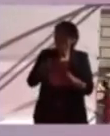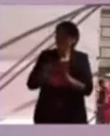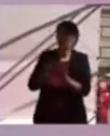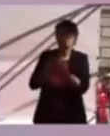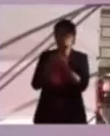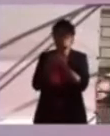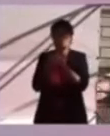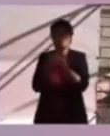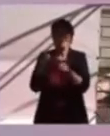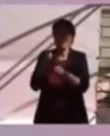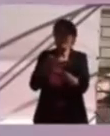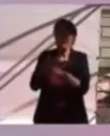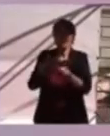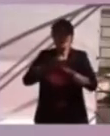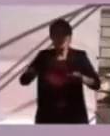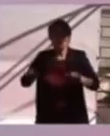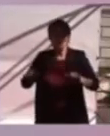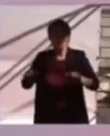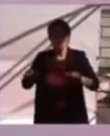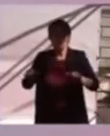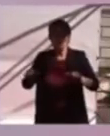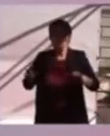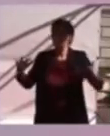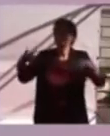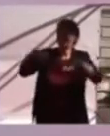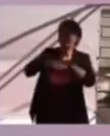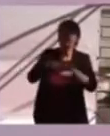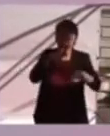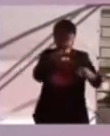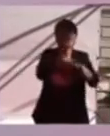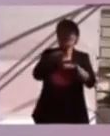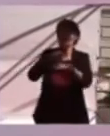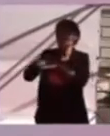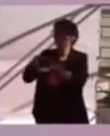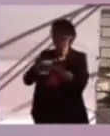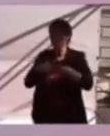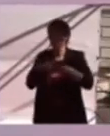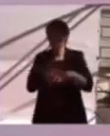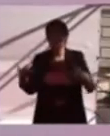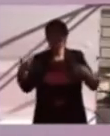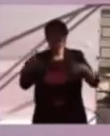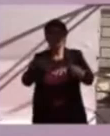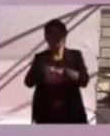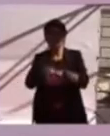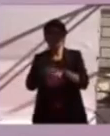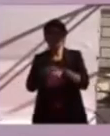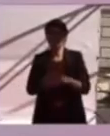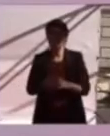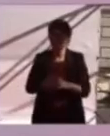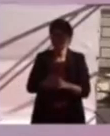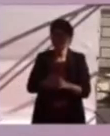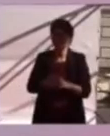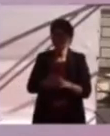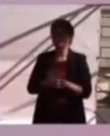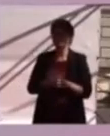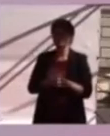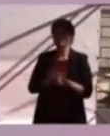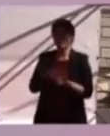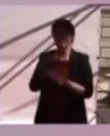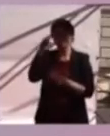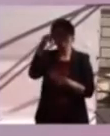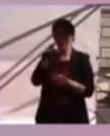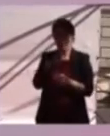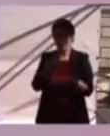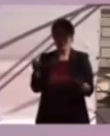pone così mi permetto di dire noi abbiamo un altro tema vorrei ricordare a tutti che fino a qualche mese fa